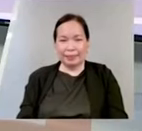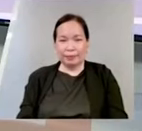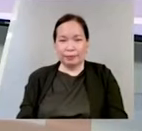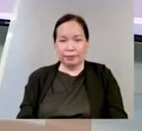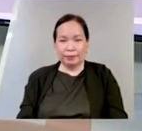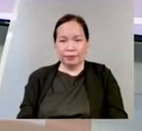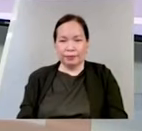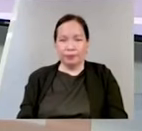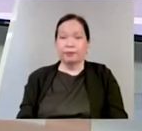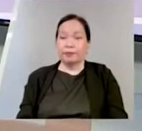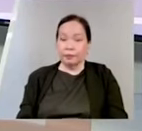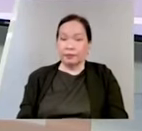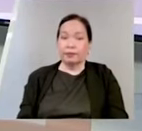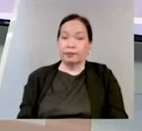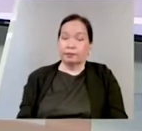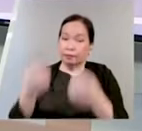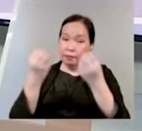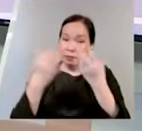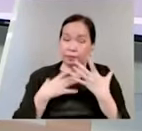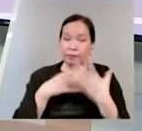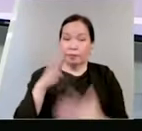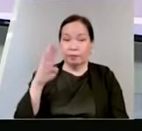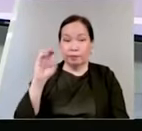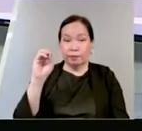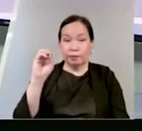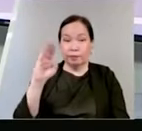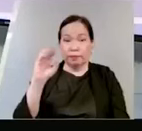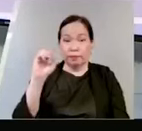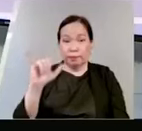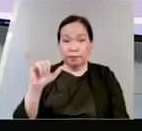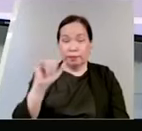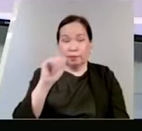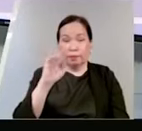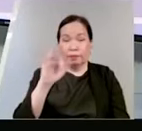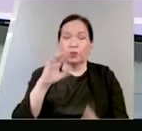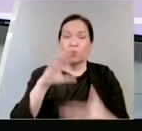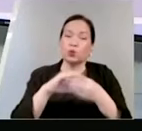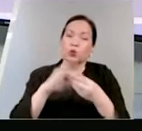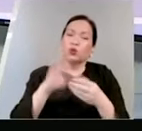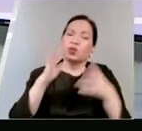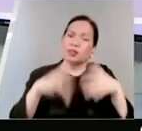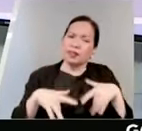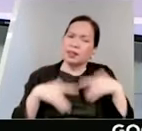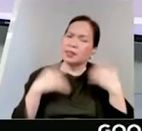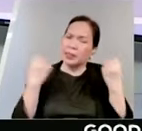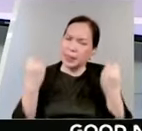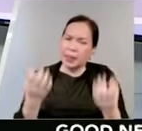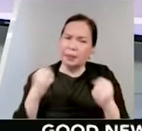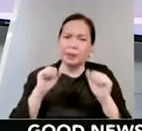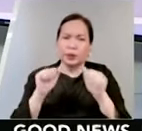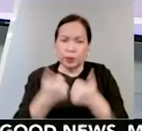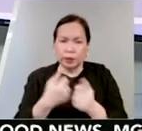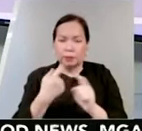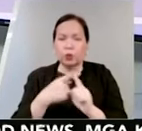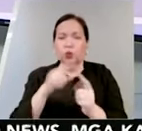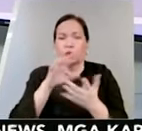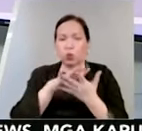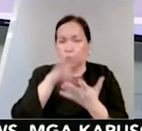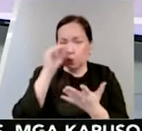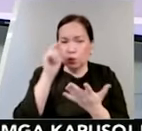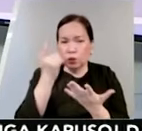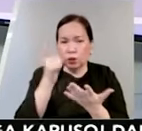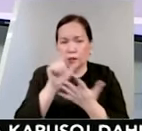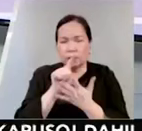Ibinahagi ni King of Talk, Boy Abunda, ang kuwento ng kanyang buhay na puno ng pagsubok at aral sa GMA Masterclass, The Conversation Series